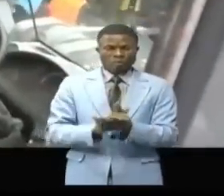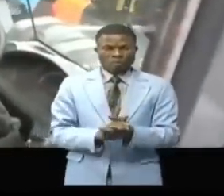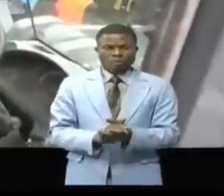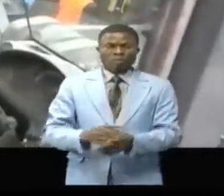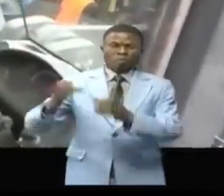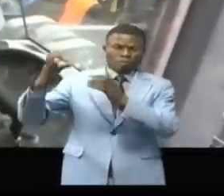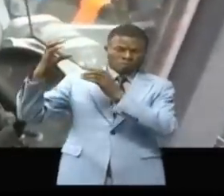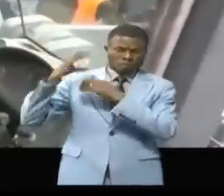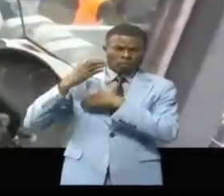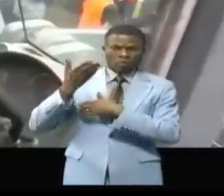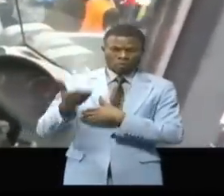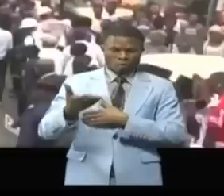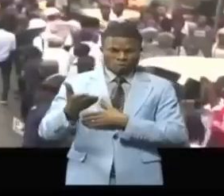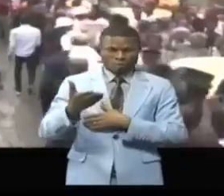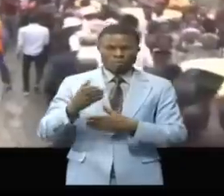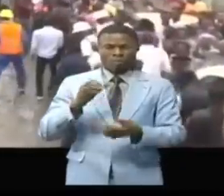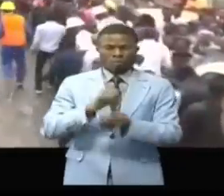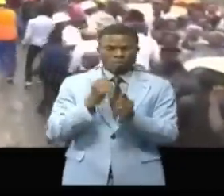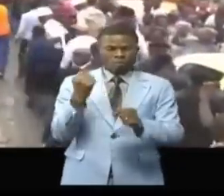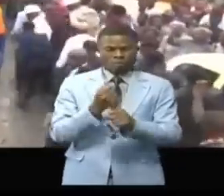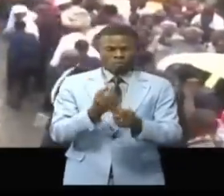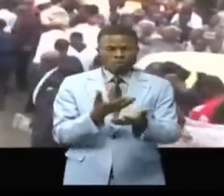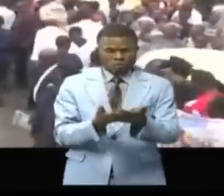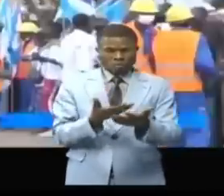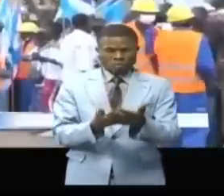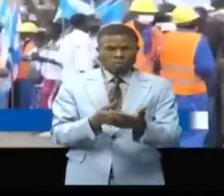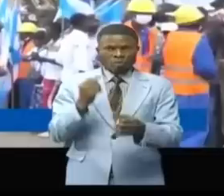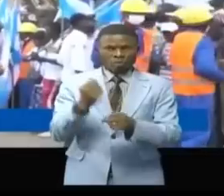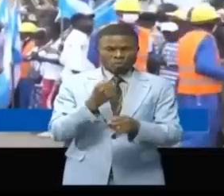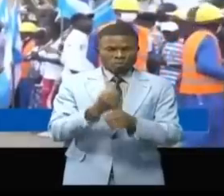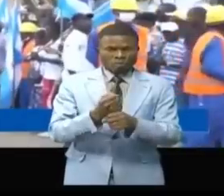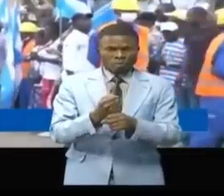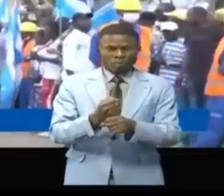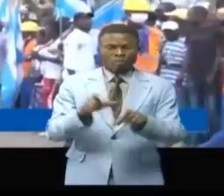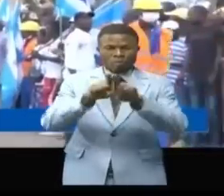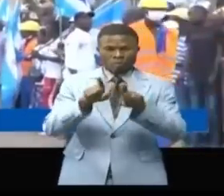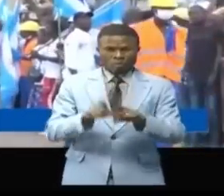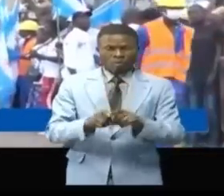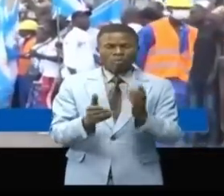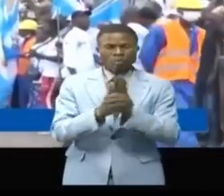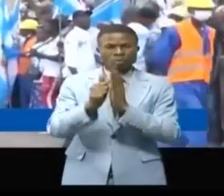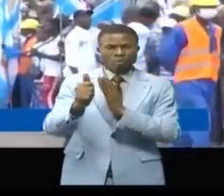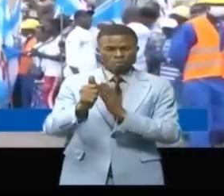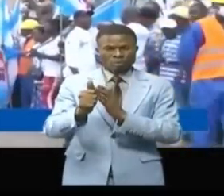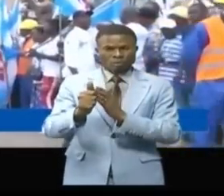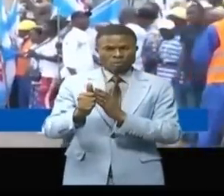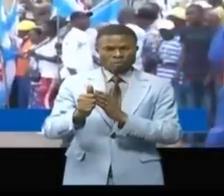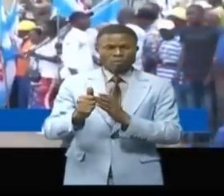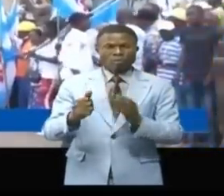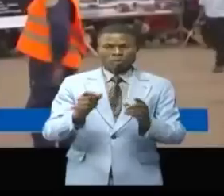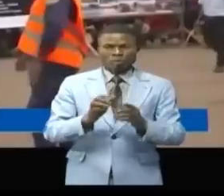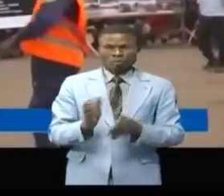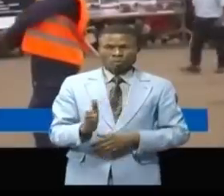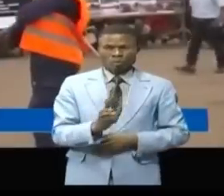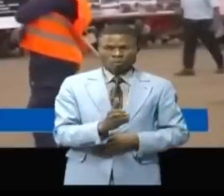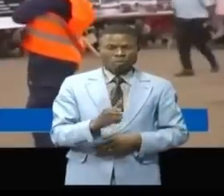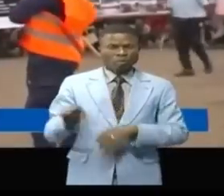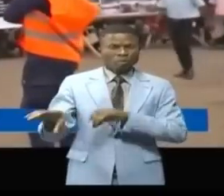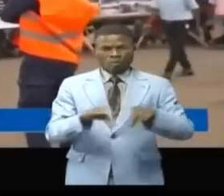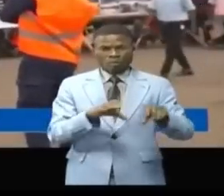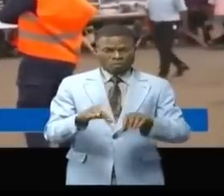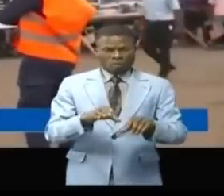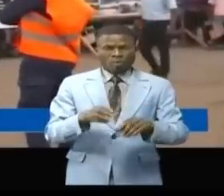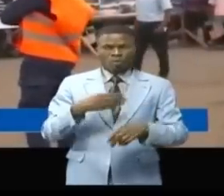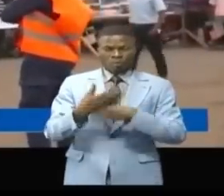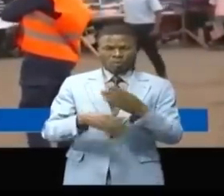la construction, la CGT supervise les travaux ainsi que leur qualité, tandis que le bureau de coordination